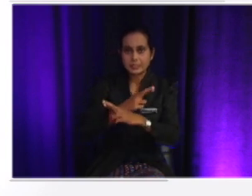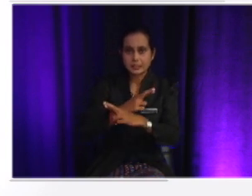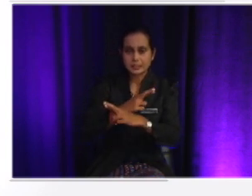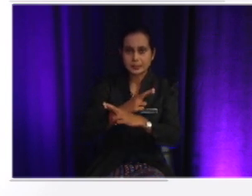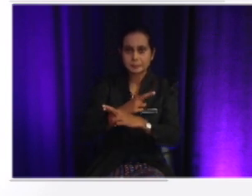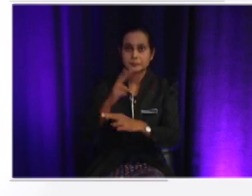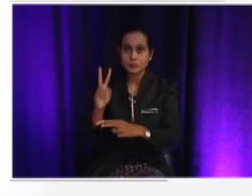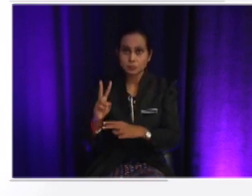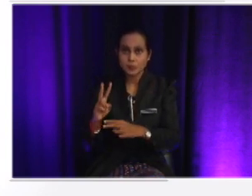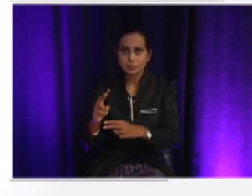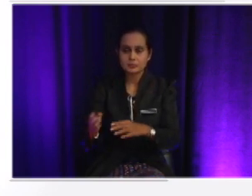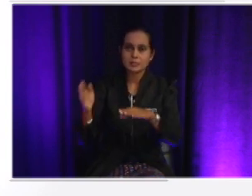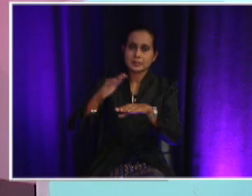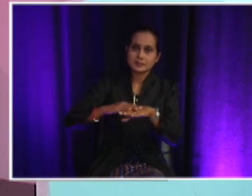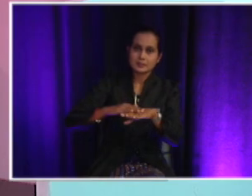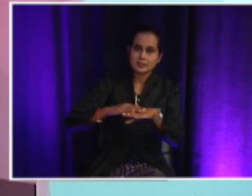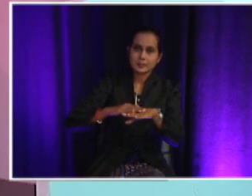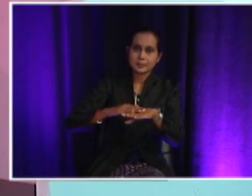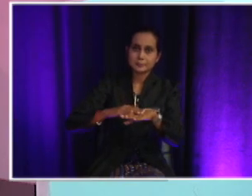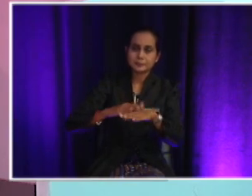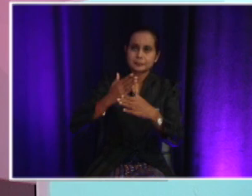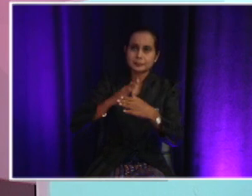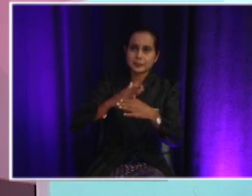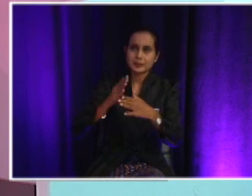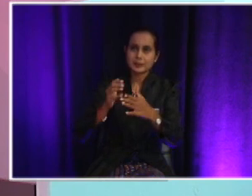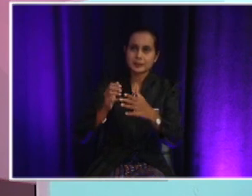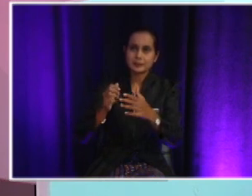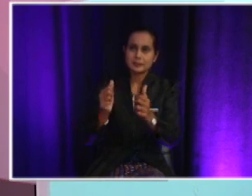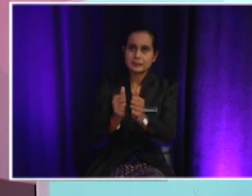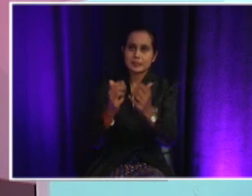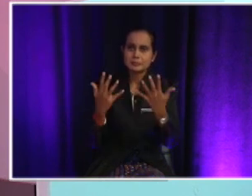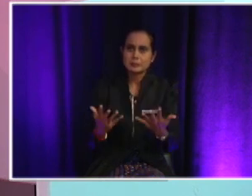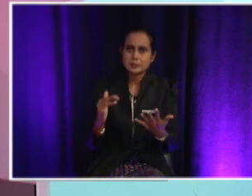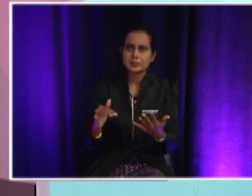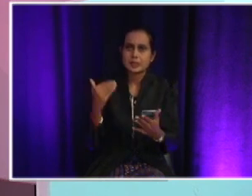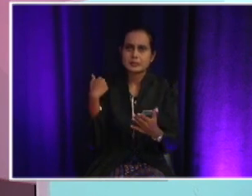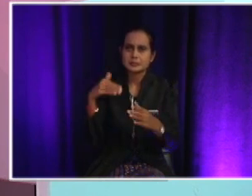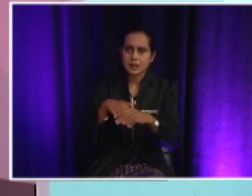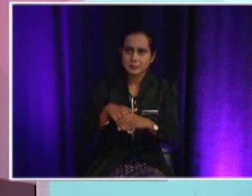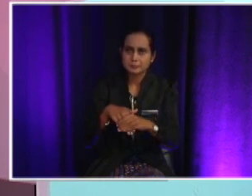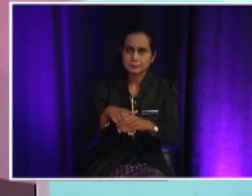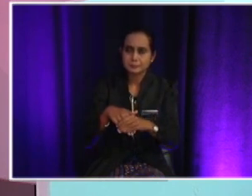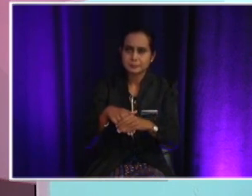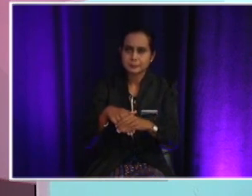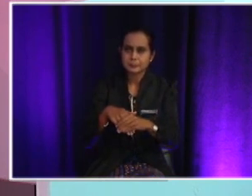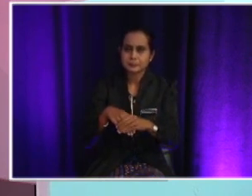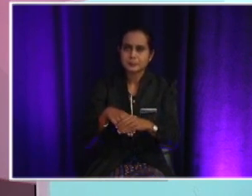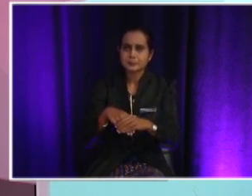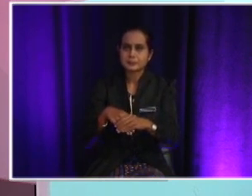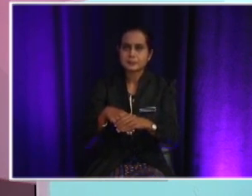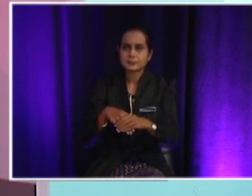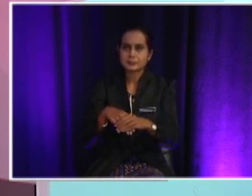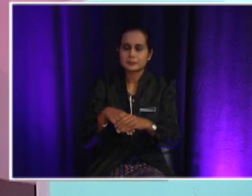ni jadi di atas. Di atas kita bahagi dengan apa beban yang ada di dalamnya. Kita darabkan